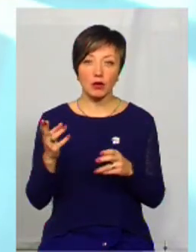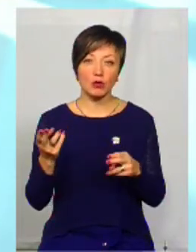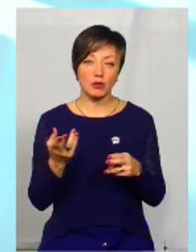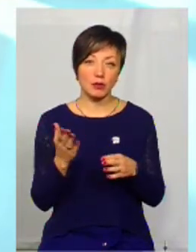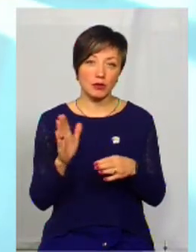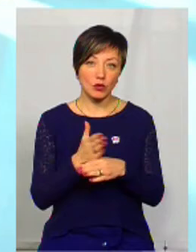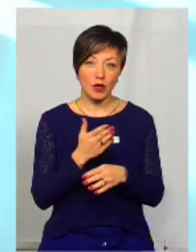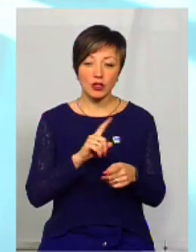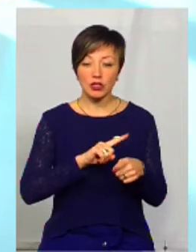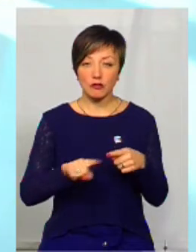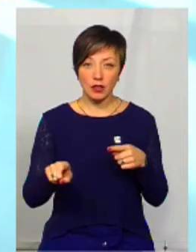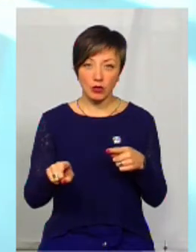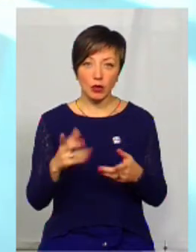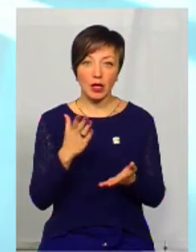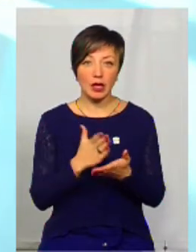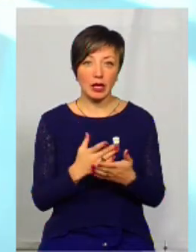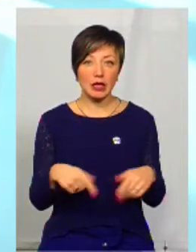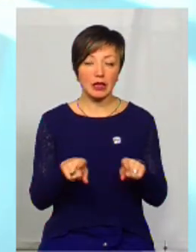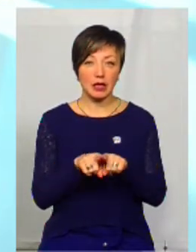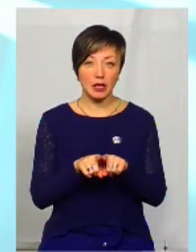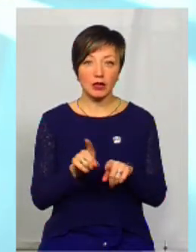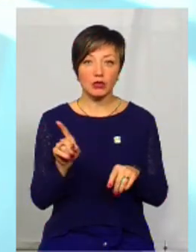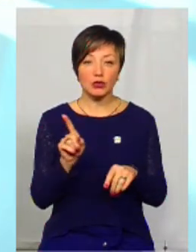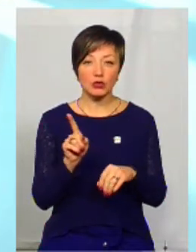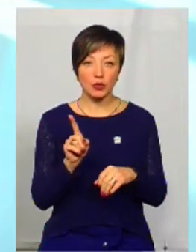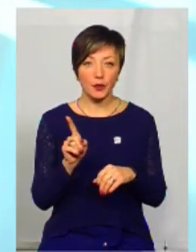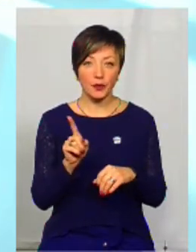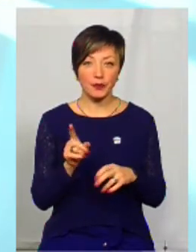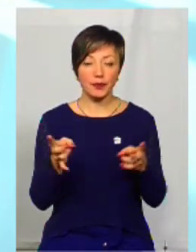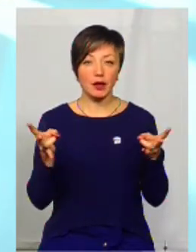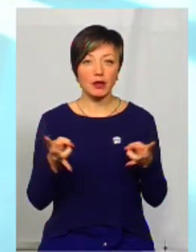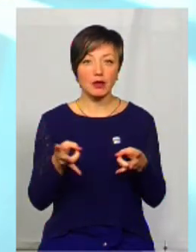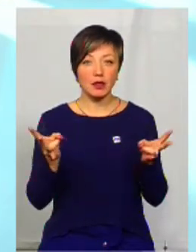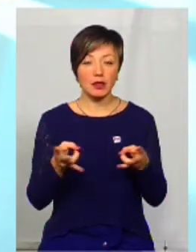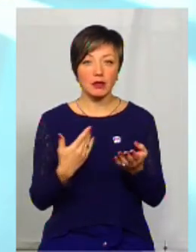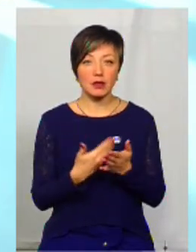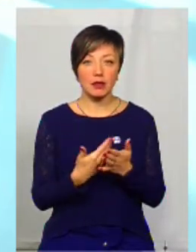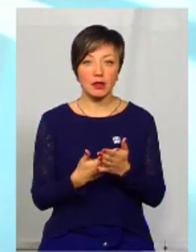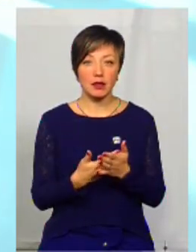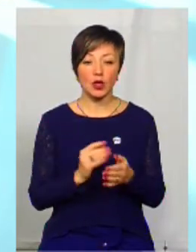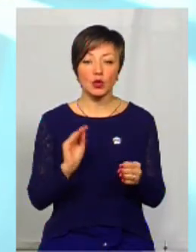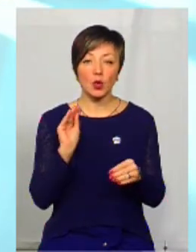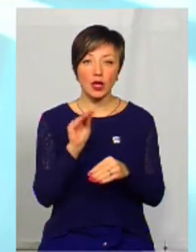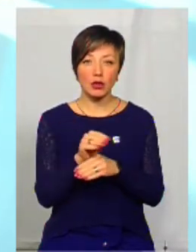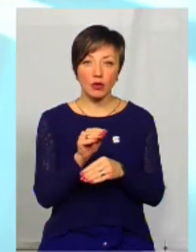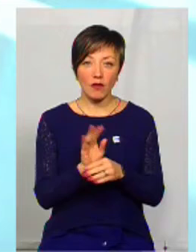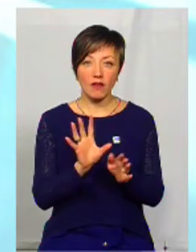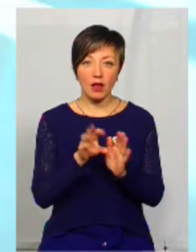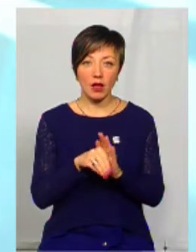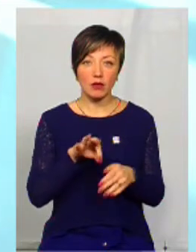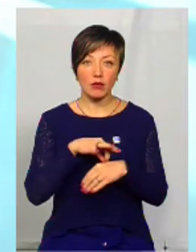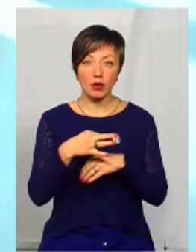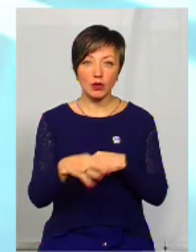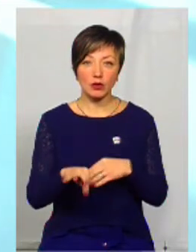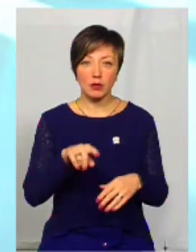да, досить швидко. Є те, що є такі невідповідності, які потребують, скажімо, додаткових капіталовкладень. Це досить болюче